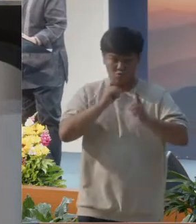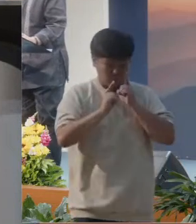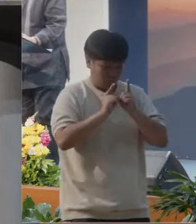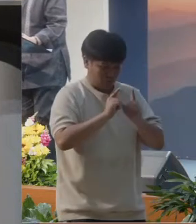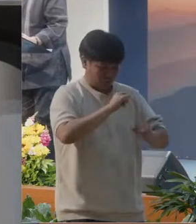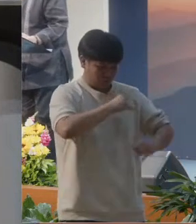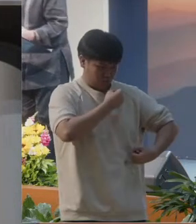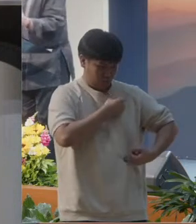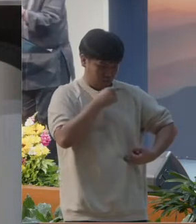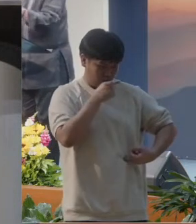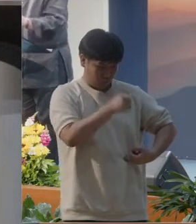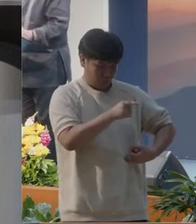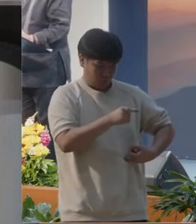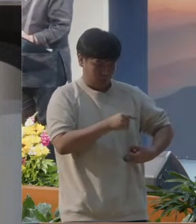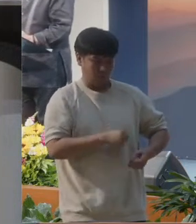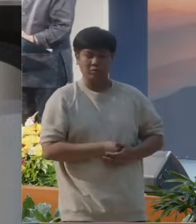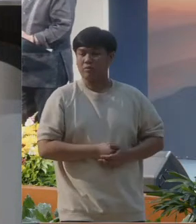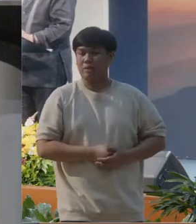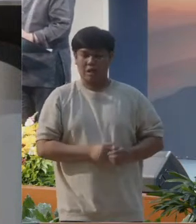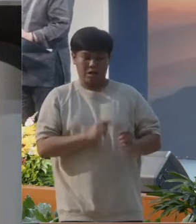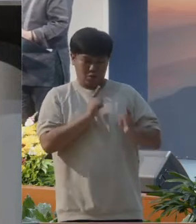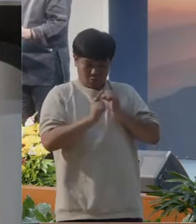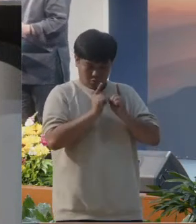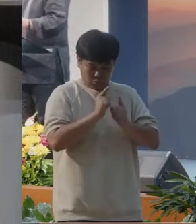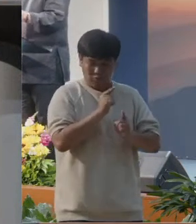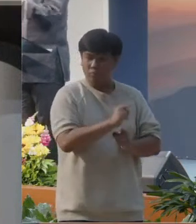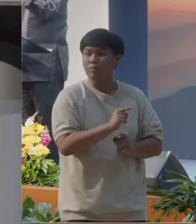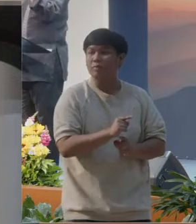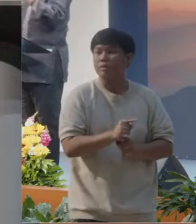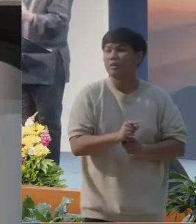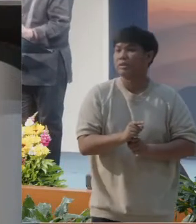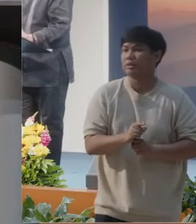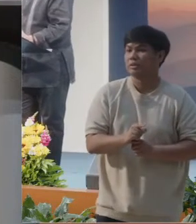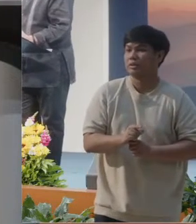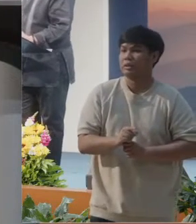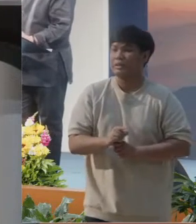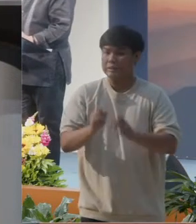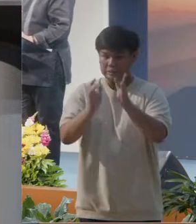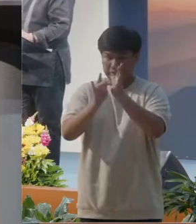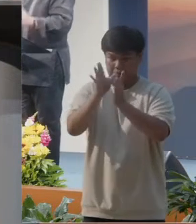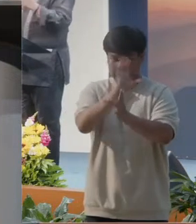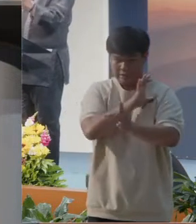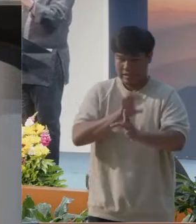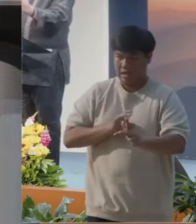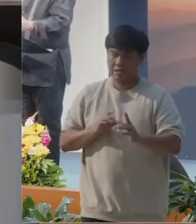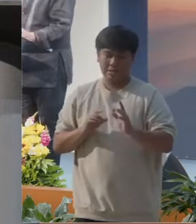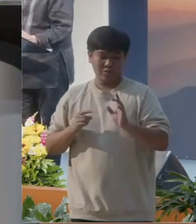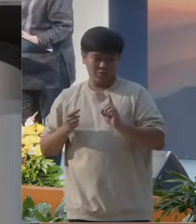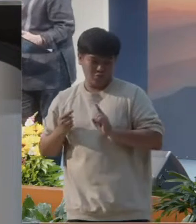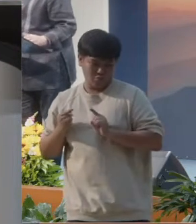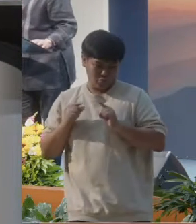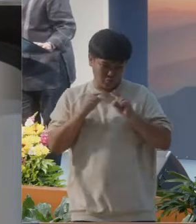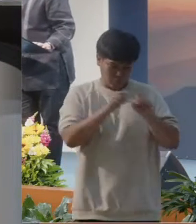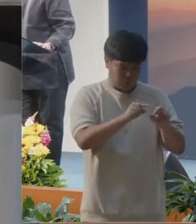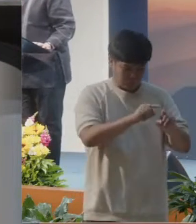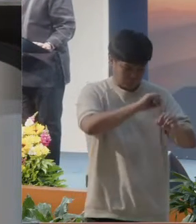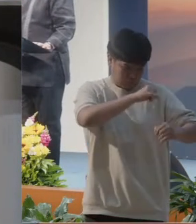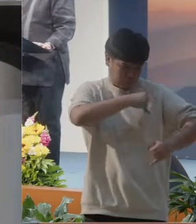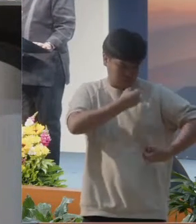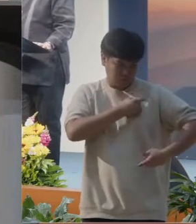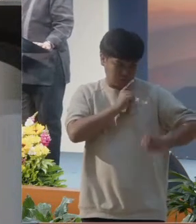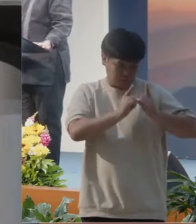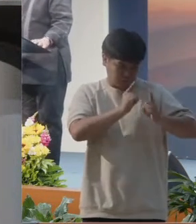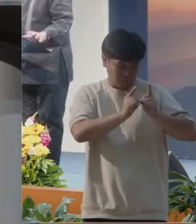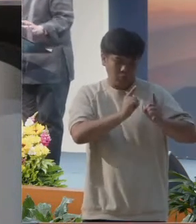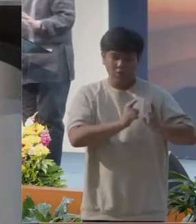At alam po natin na yun ay wangis ni Kristo. Si Kristo po yung kausap. Ano ang